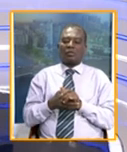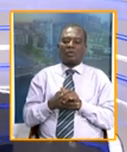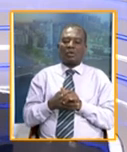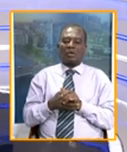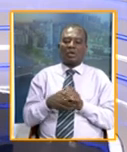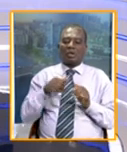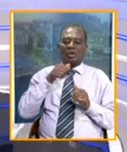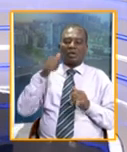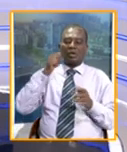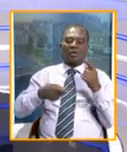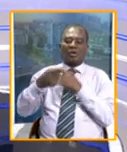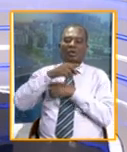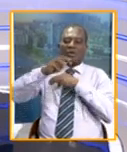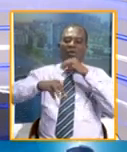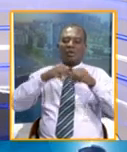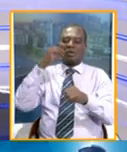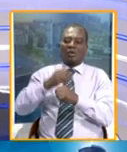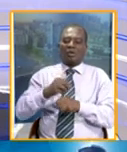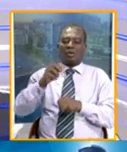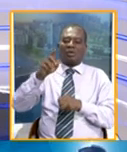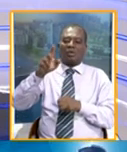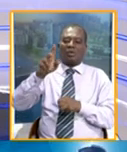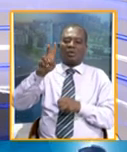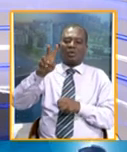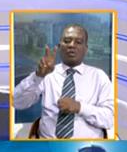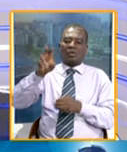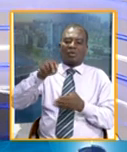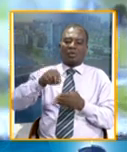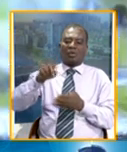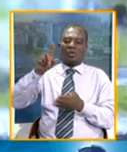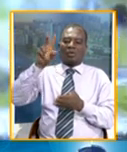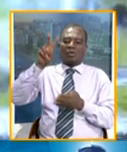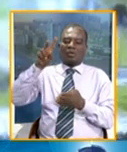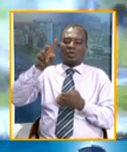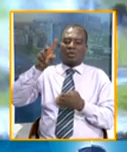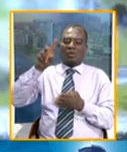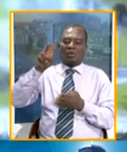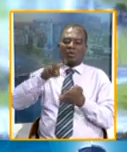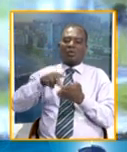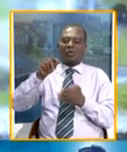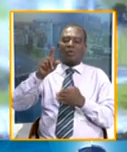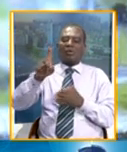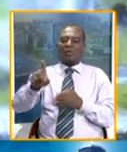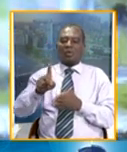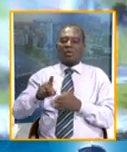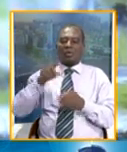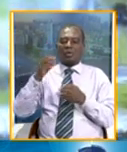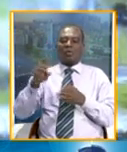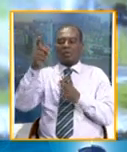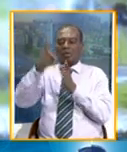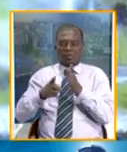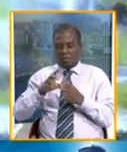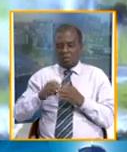Célébration hier de la journée mondiale 2021 des droits des consommateurs. En Côte d'Ivoire, la Fédération des